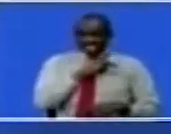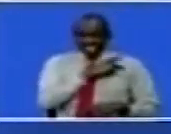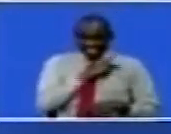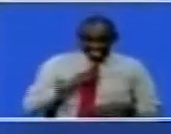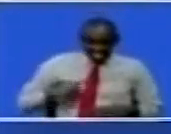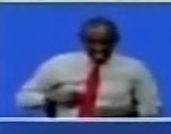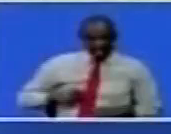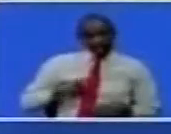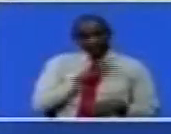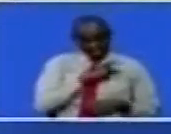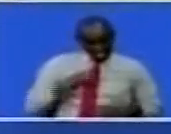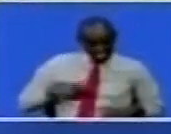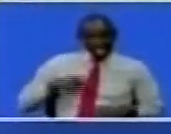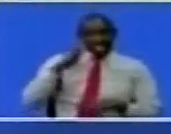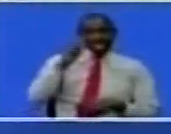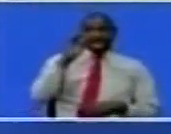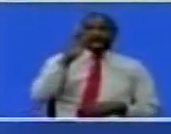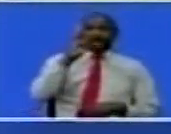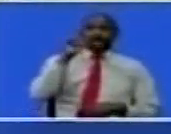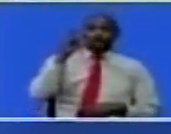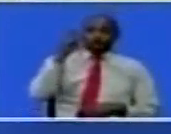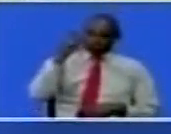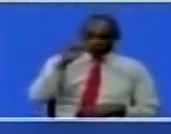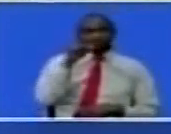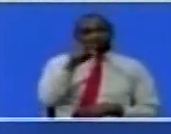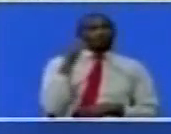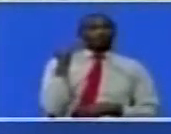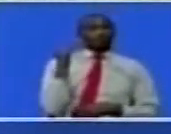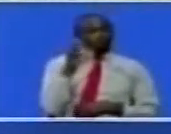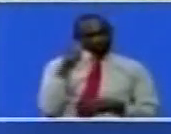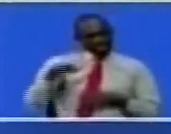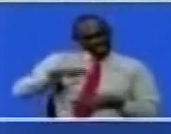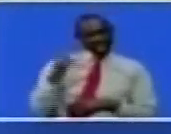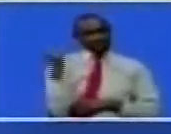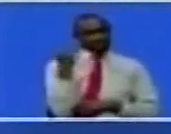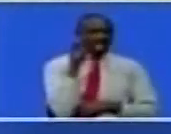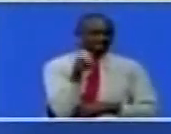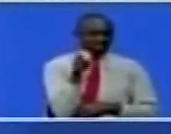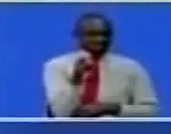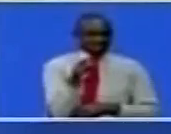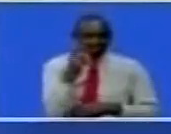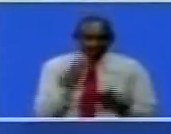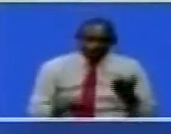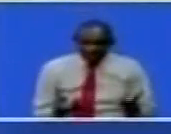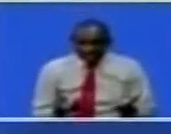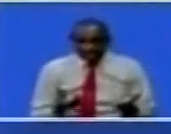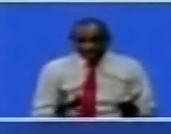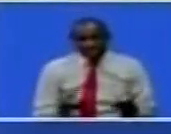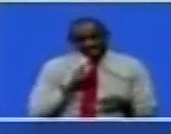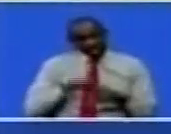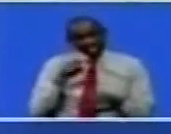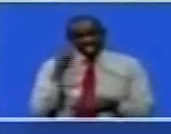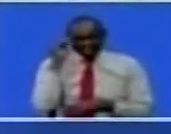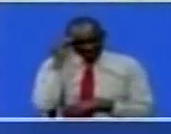katika uhai wake. Mimi nilionana na Mumia tukasalamiana. Akasema mfanye bidii kwa elimu,